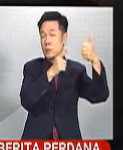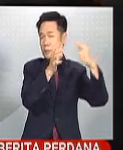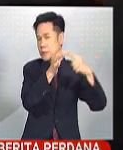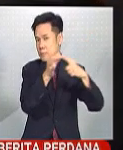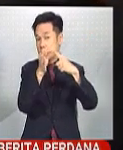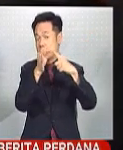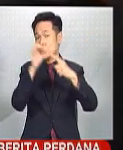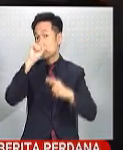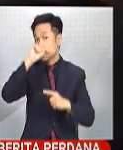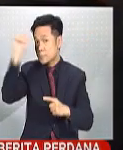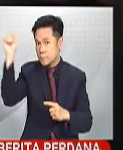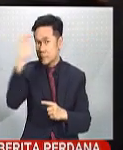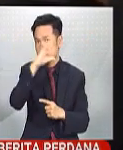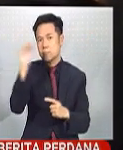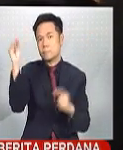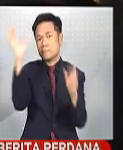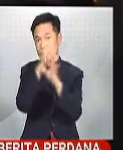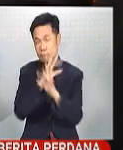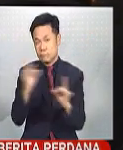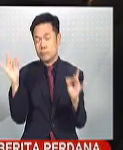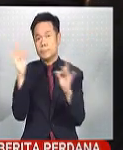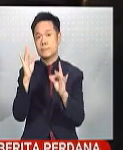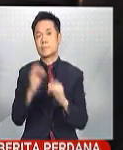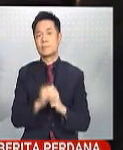Sarawak, menggambarkan